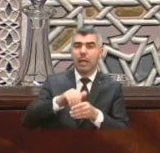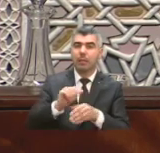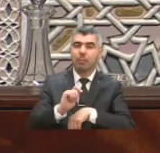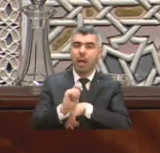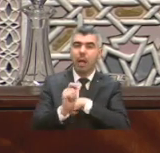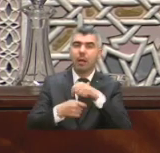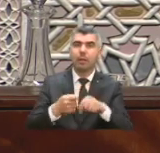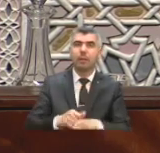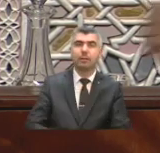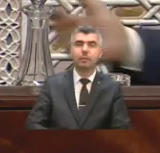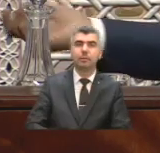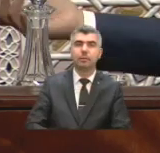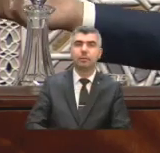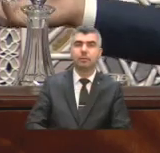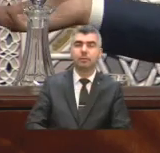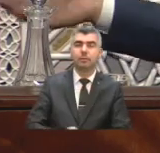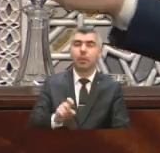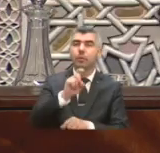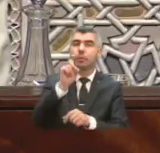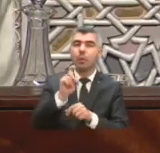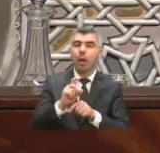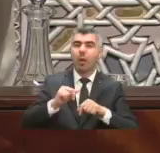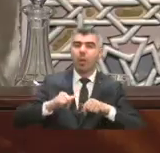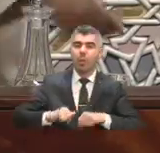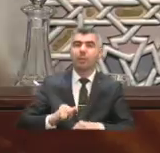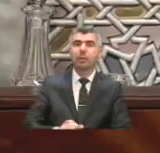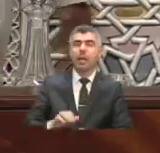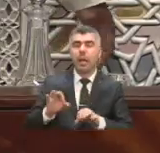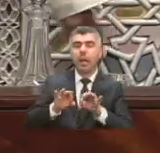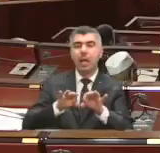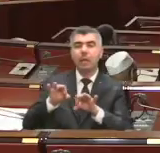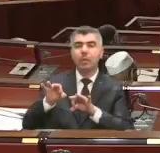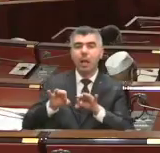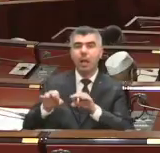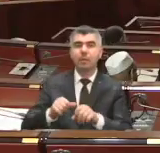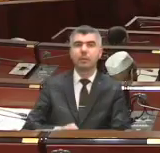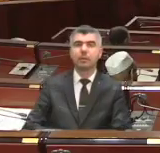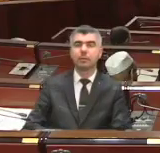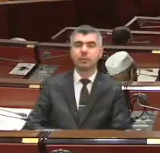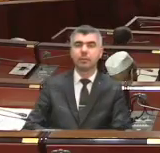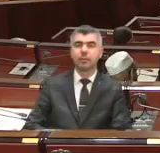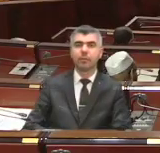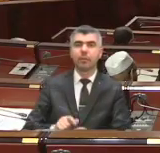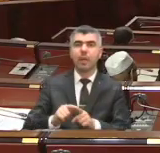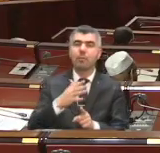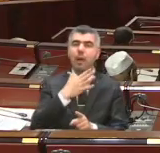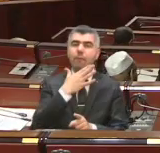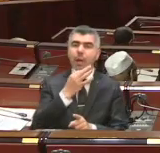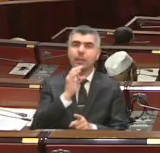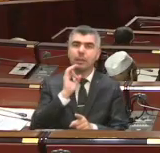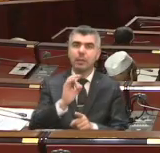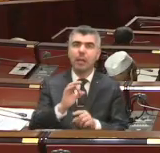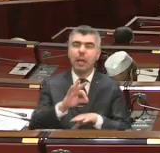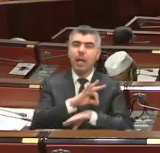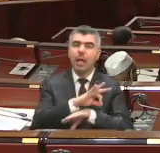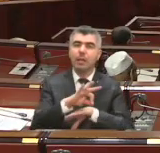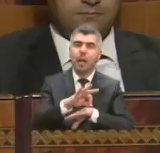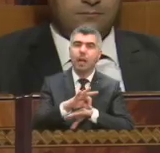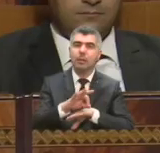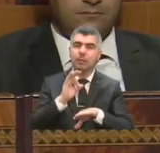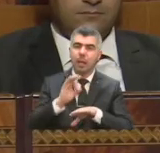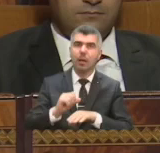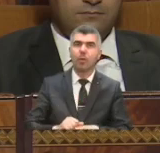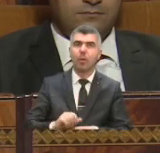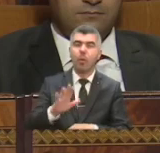النائب. نسألكم السيدة الوزيرة عن الإجراءات المتخذة لتبسيط الإجراءات الإدارية التي يمكن من